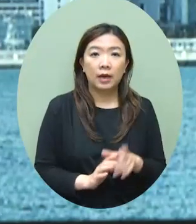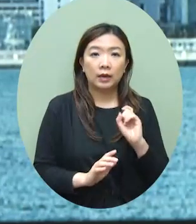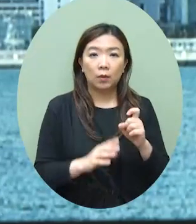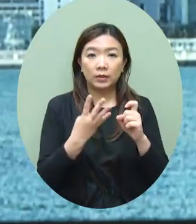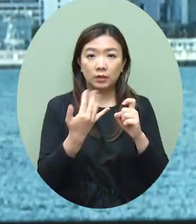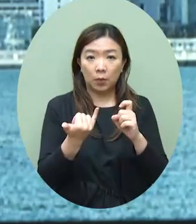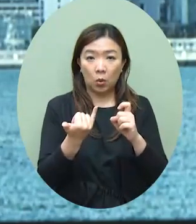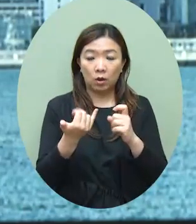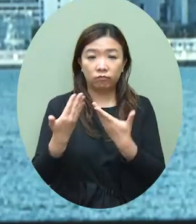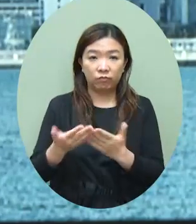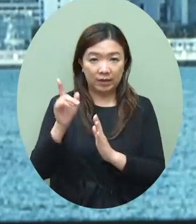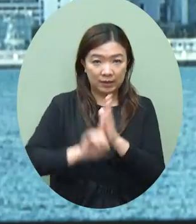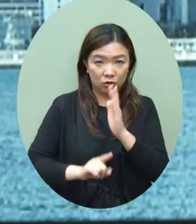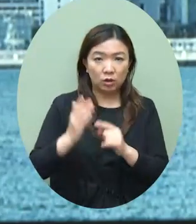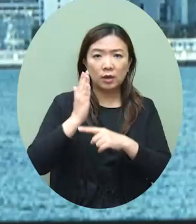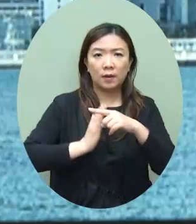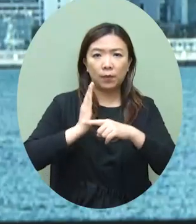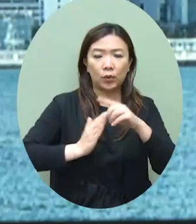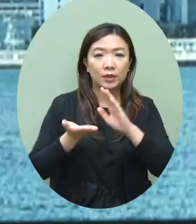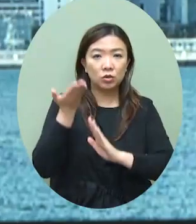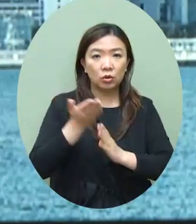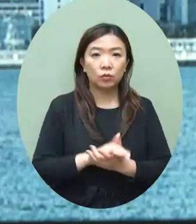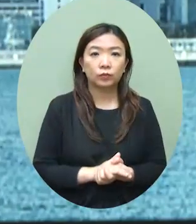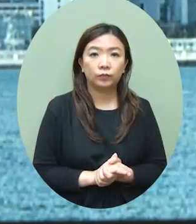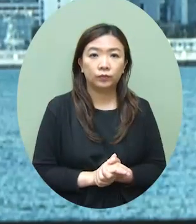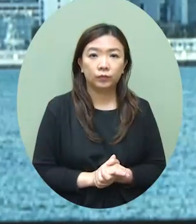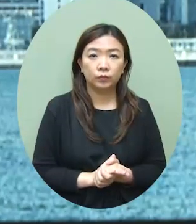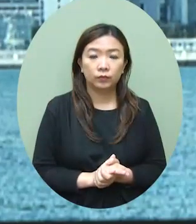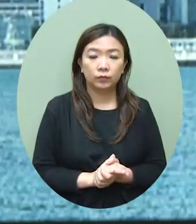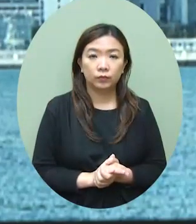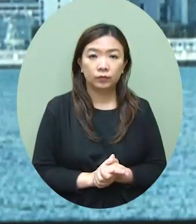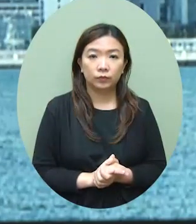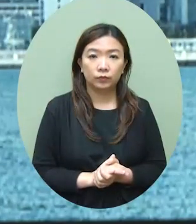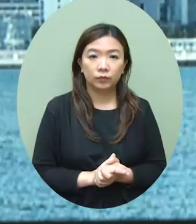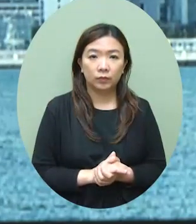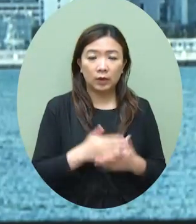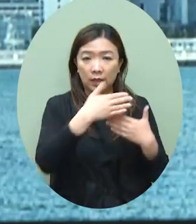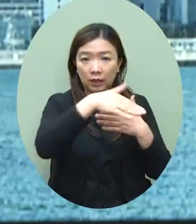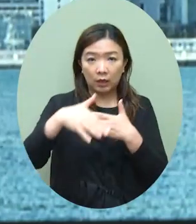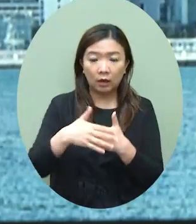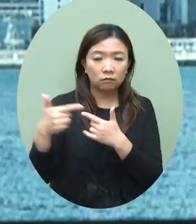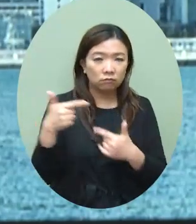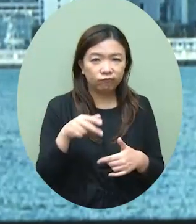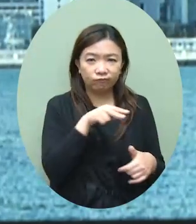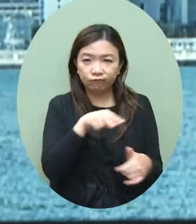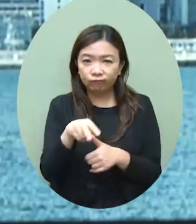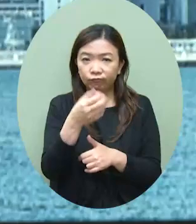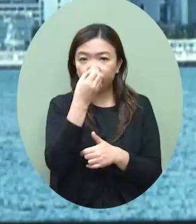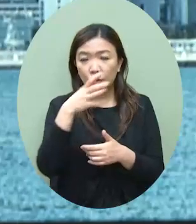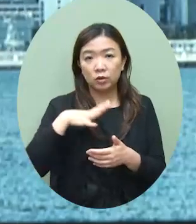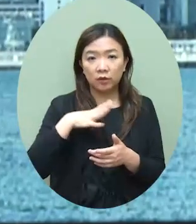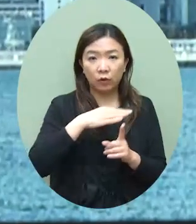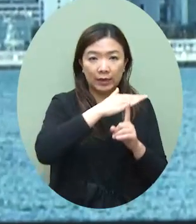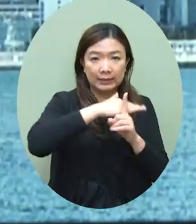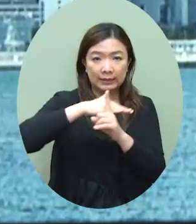呢係跌咗一半有多㗎啦。至於我哋其他不斷喺度監測緊香港疫情嘅指標